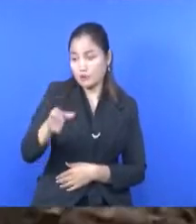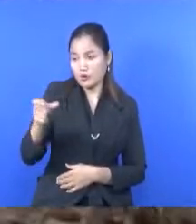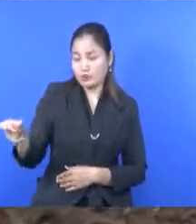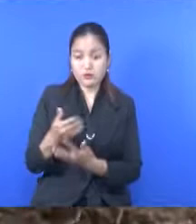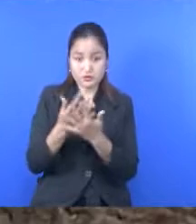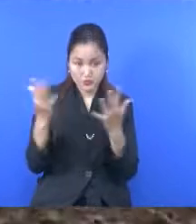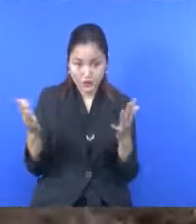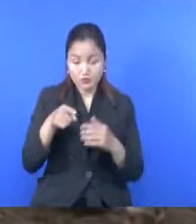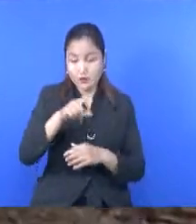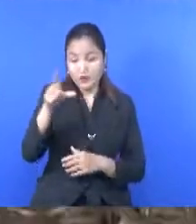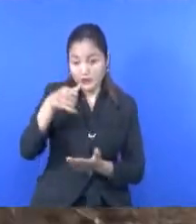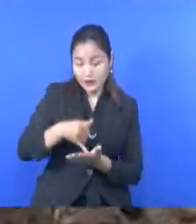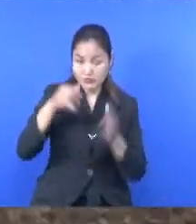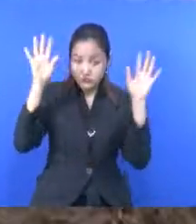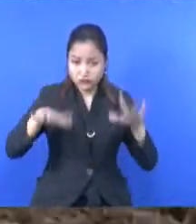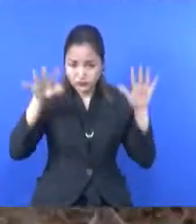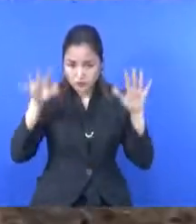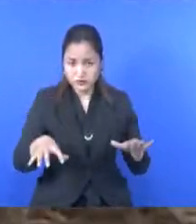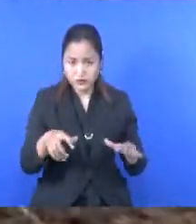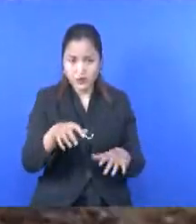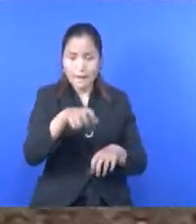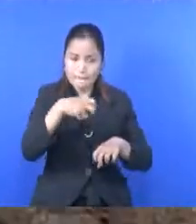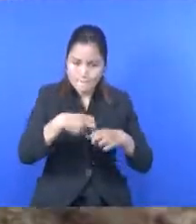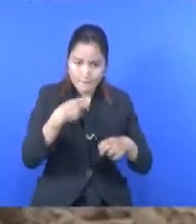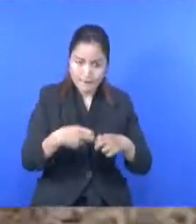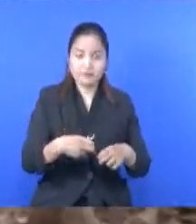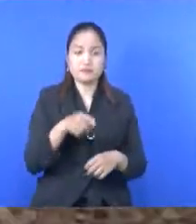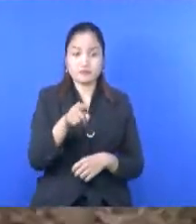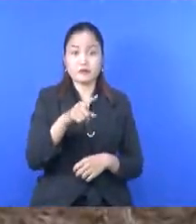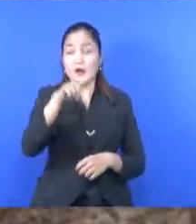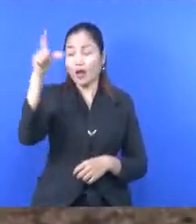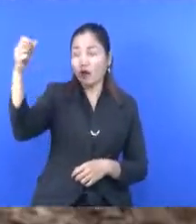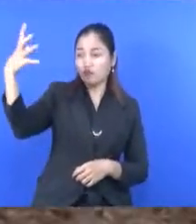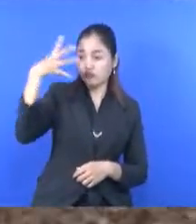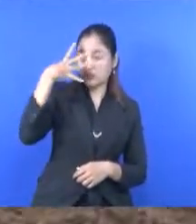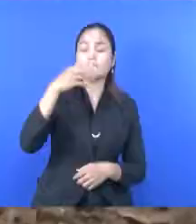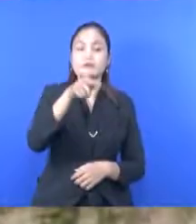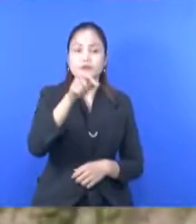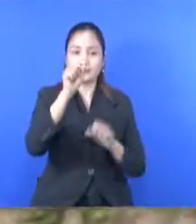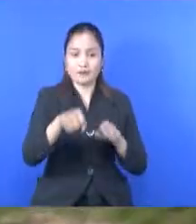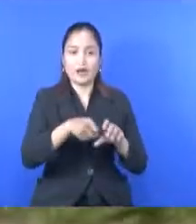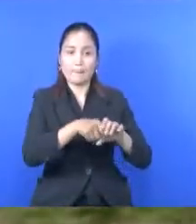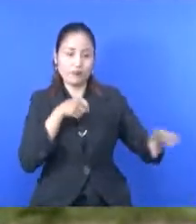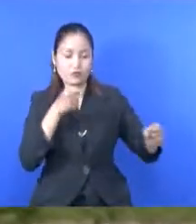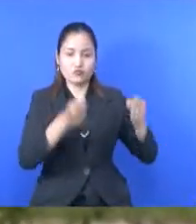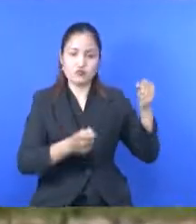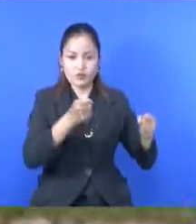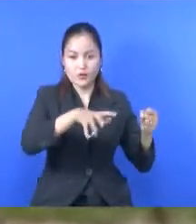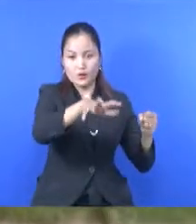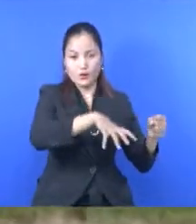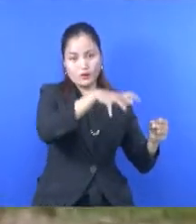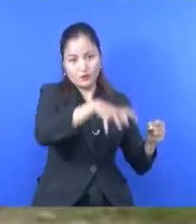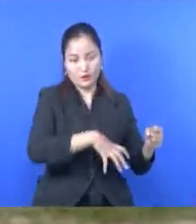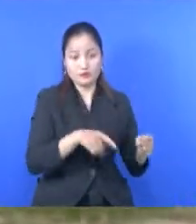បាក់ចូលចឹងតែបើខែប្រាំងគឺយើងគ្រឿងចាក់តែម្ដងលឿន កាប់ដំឡូងហ្នឹងគឺជាពូជដំឡូង